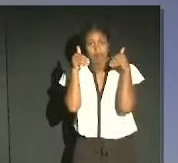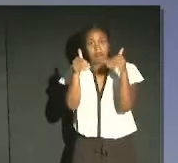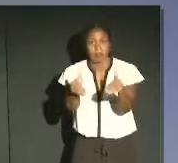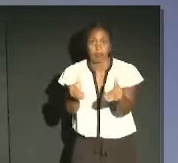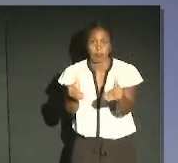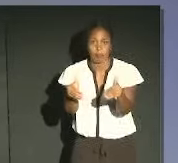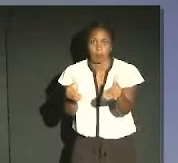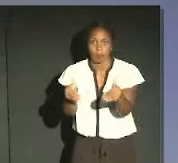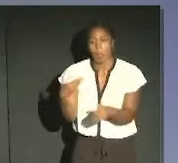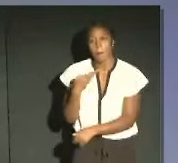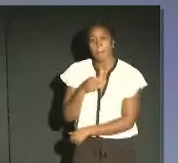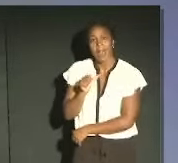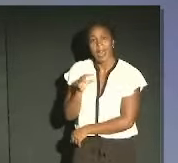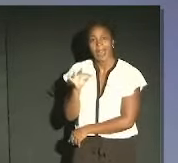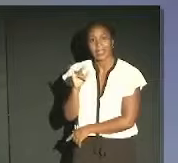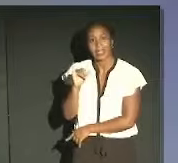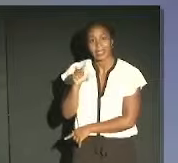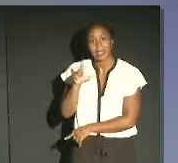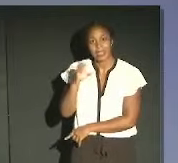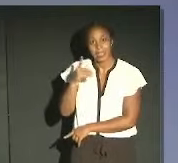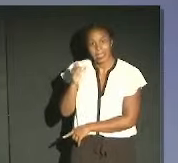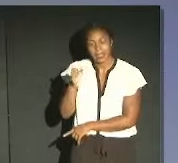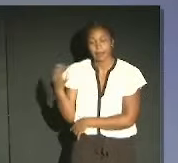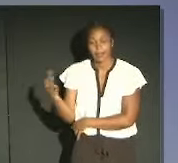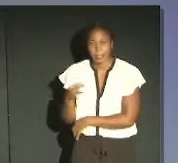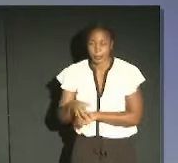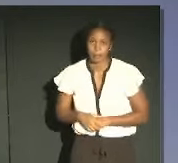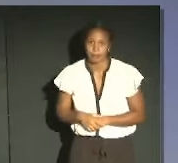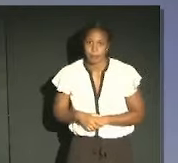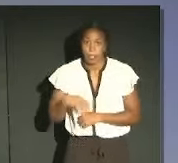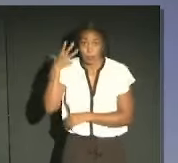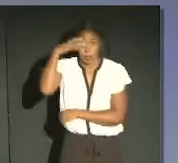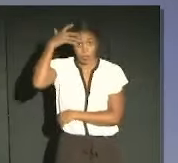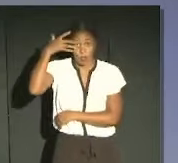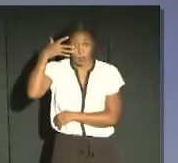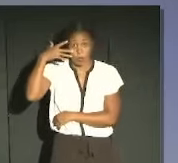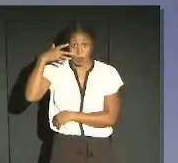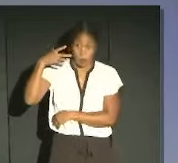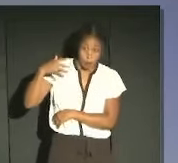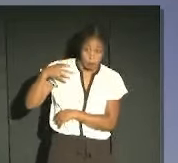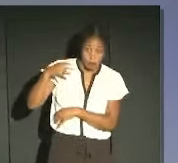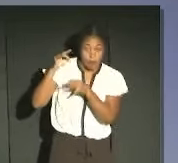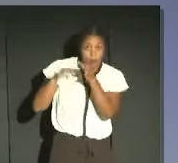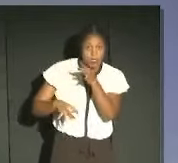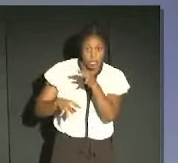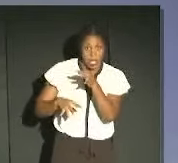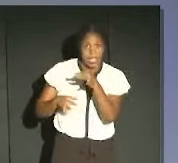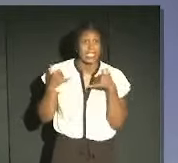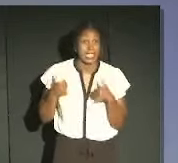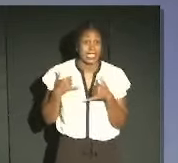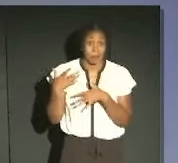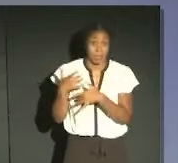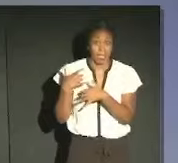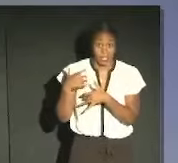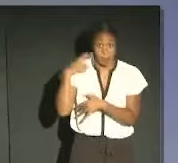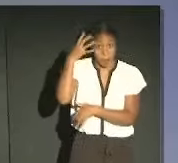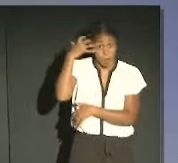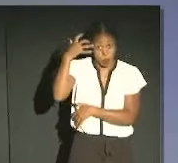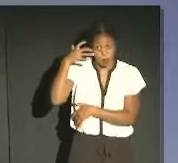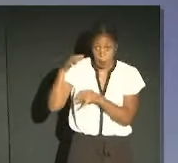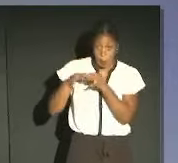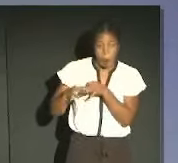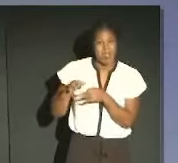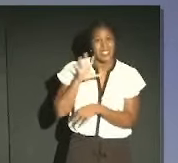en a dit un mot mais quand on revoit le score de Jean-Luc Mélenchon à l'élection présidentielle ici en Martinique